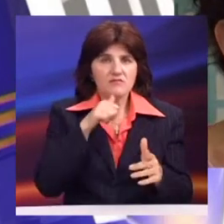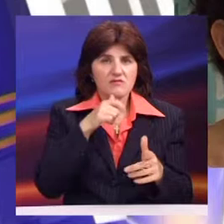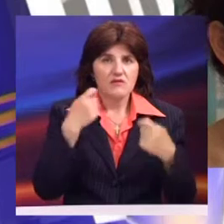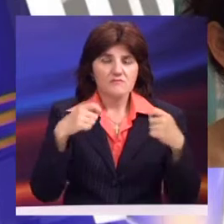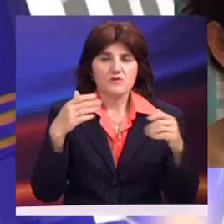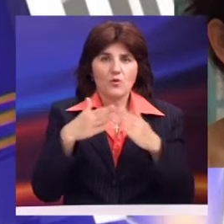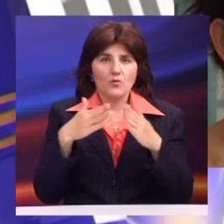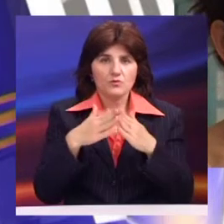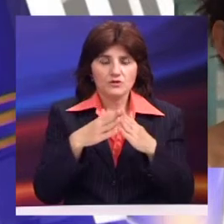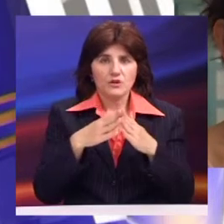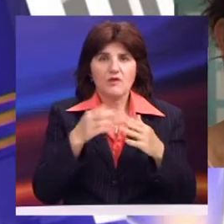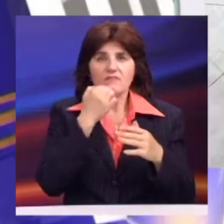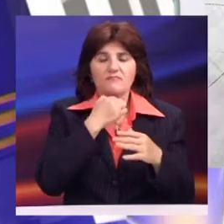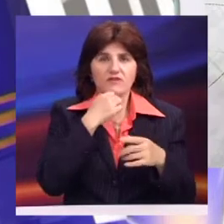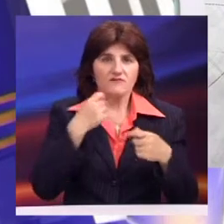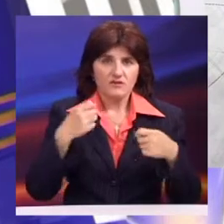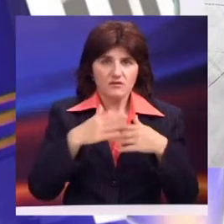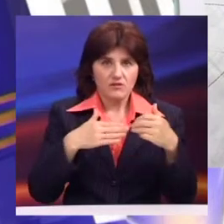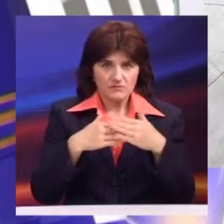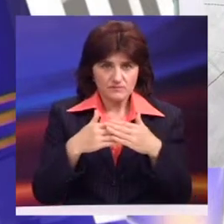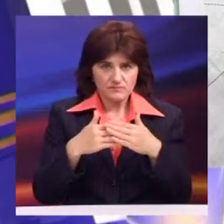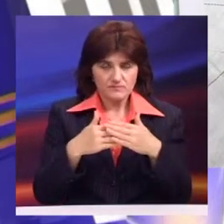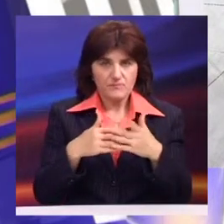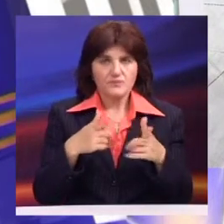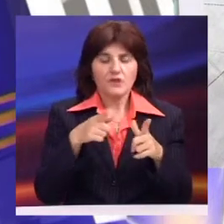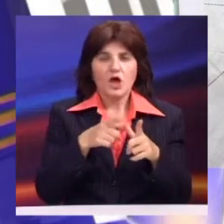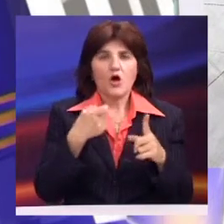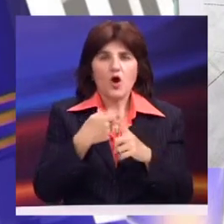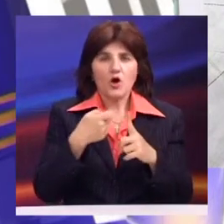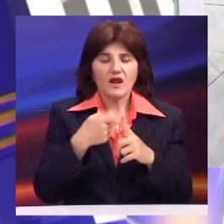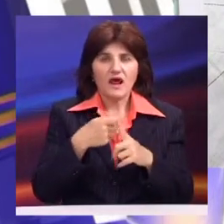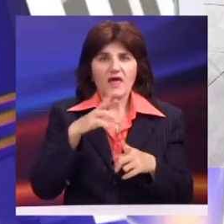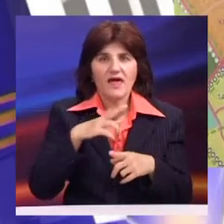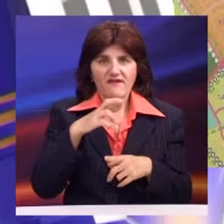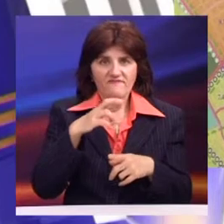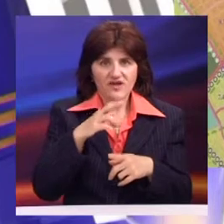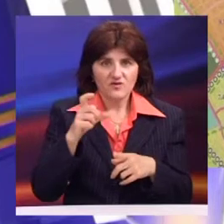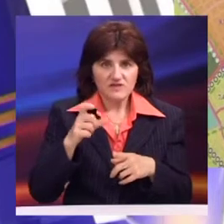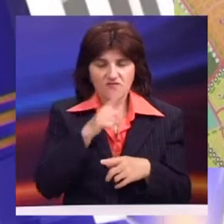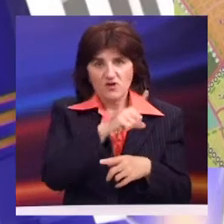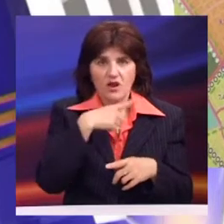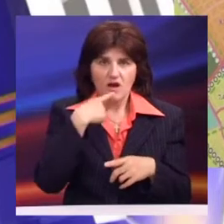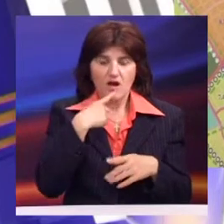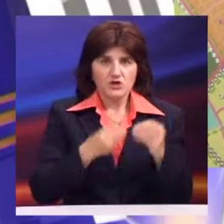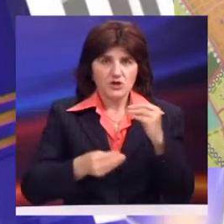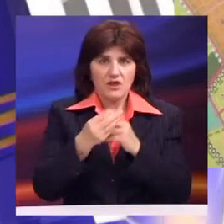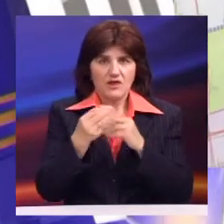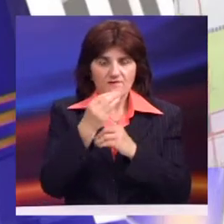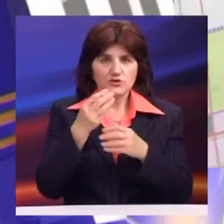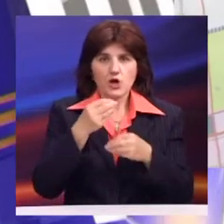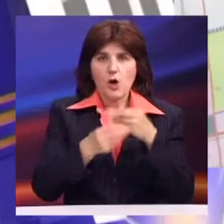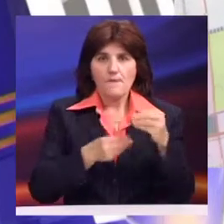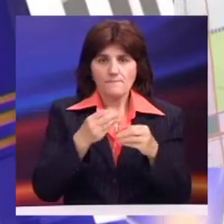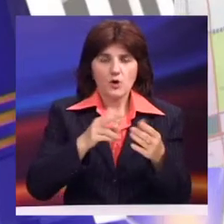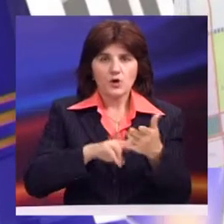gradi porodičnih stambenih objekata. Kornelija Evetović-Cvijanović iz Zavoda za urbanizam kaže da je ranim planovima više